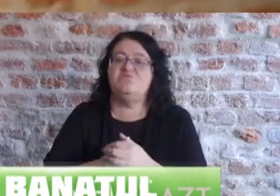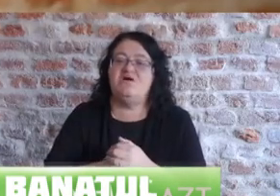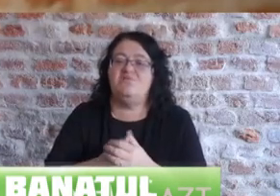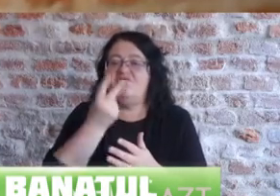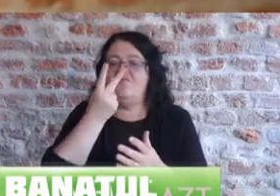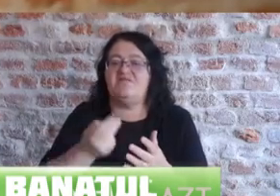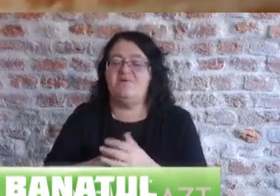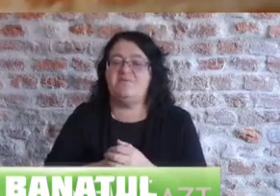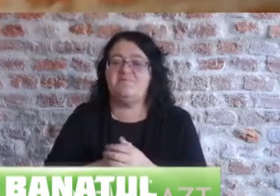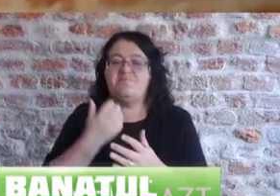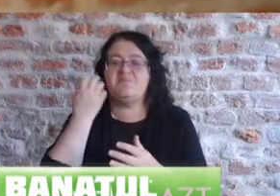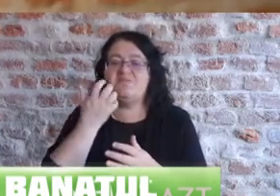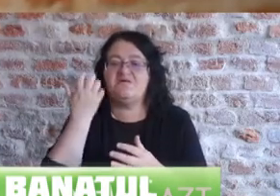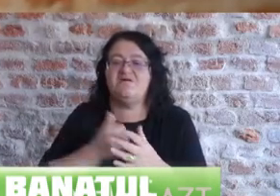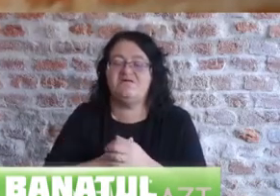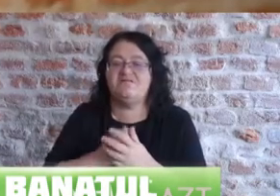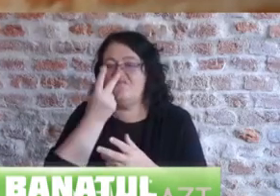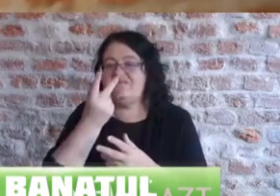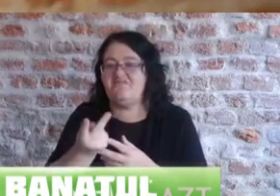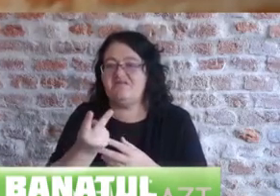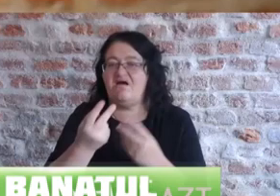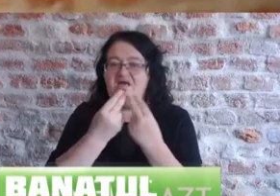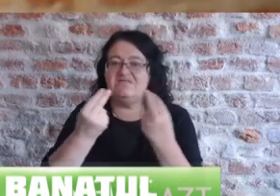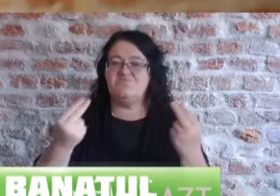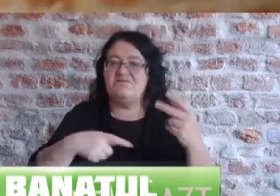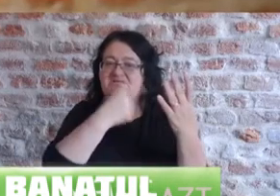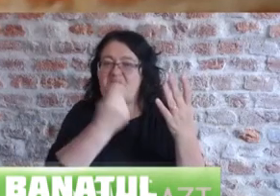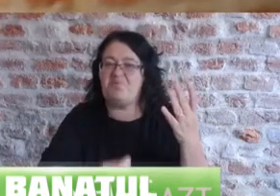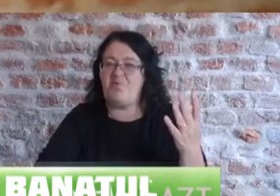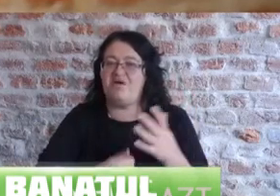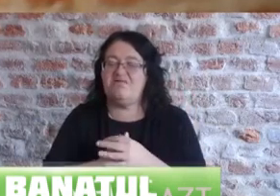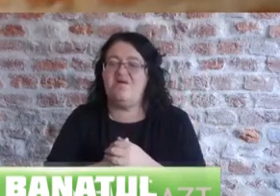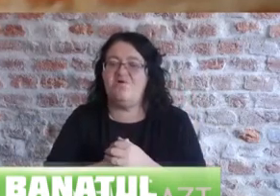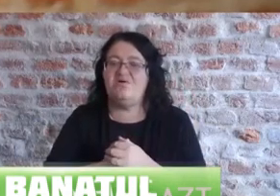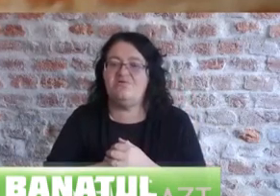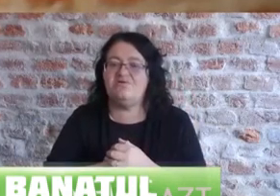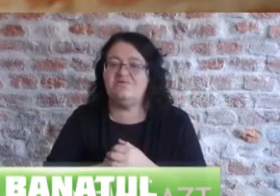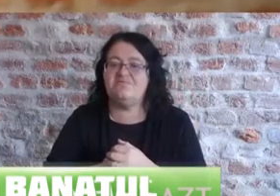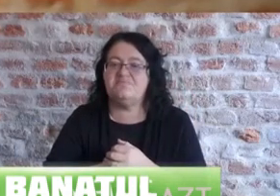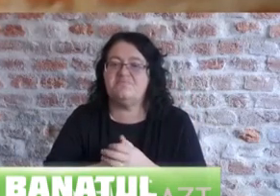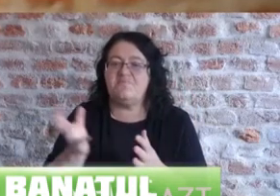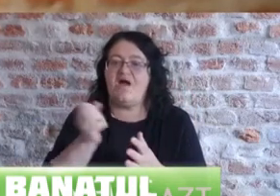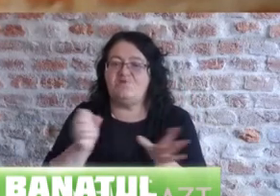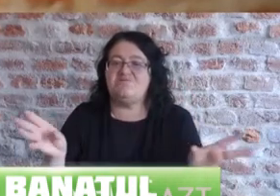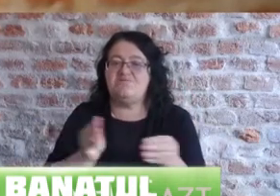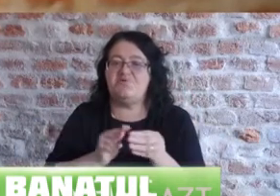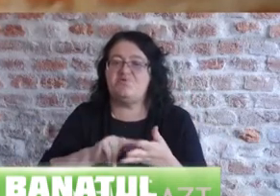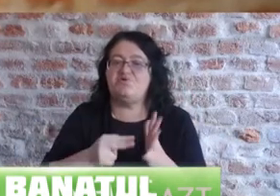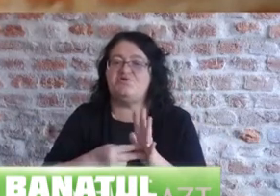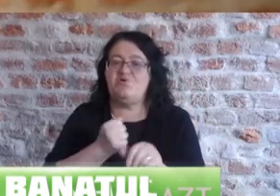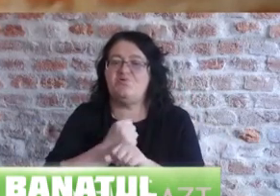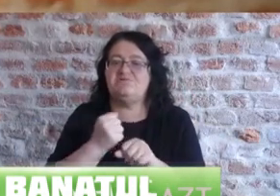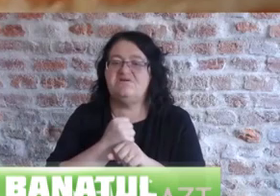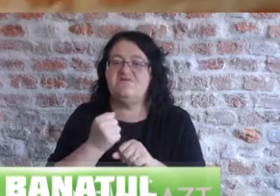dumneavoastră când veți viziona expoziția proiectelor, a adus la oaltă soluții